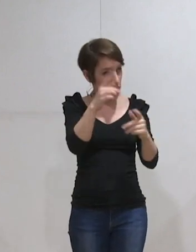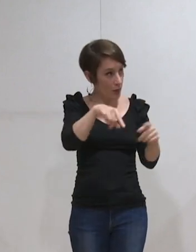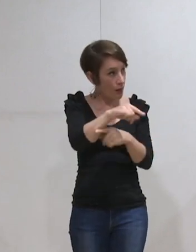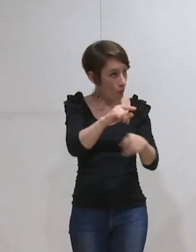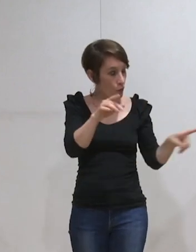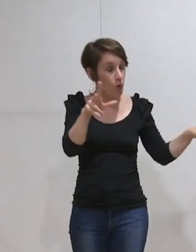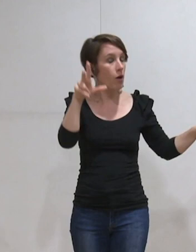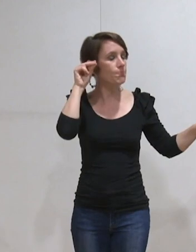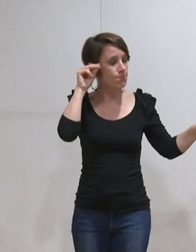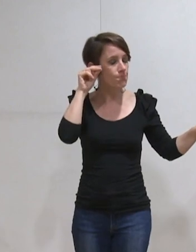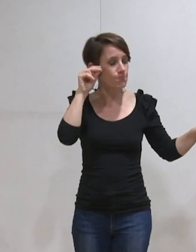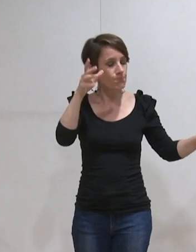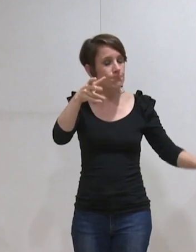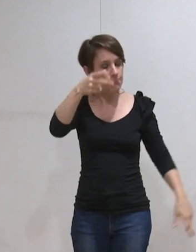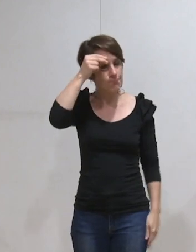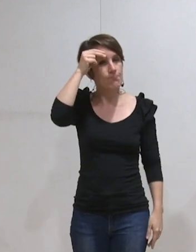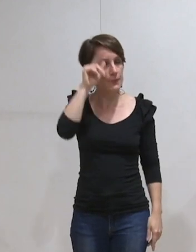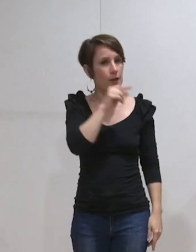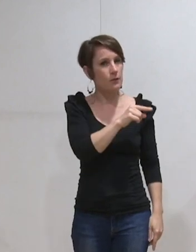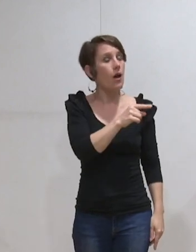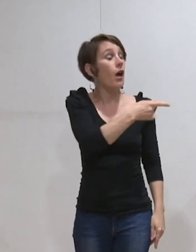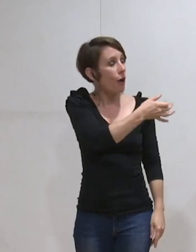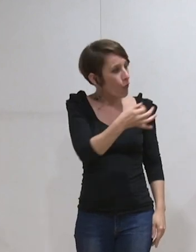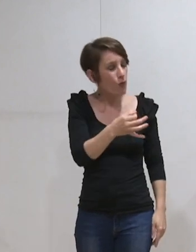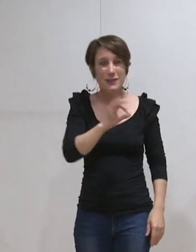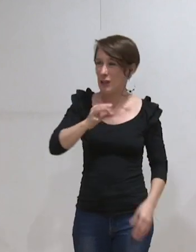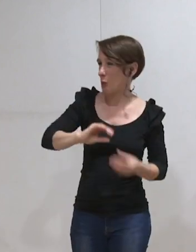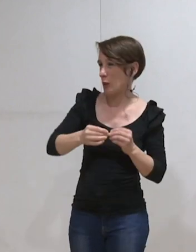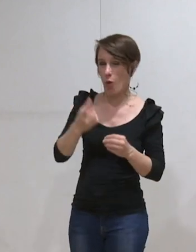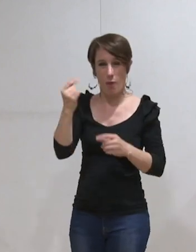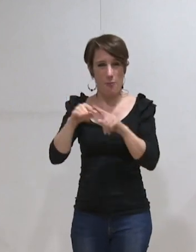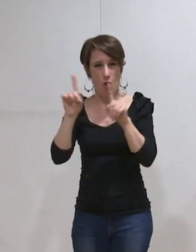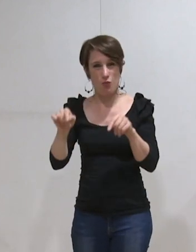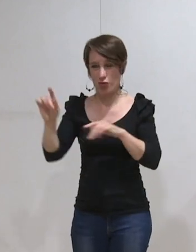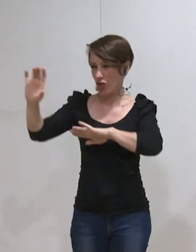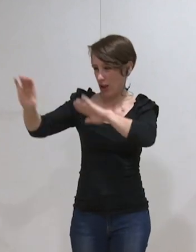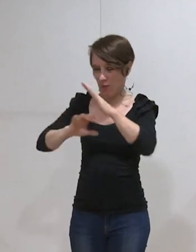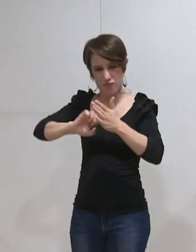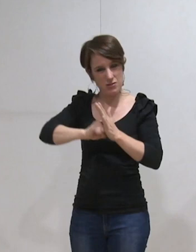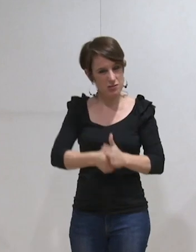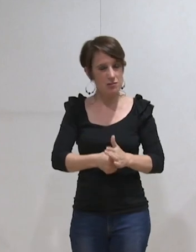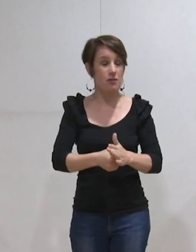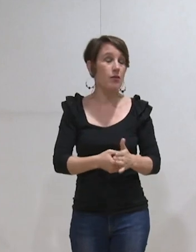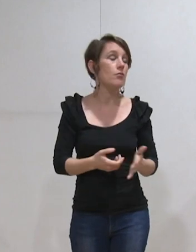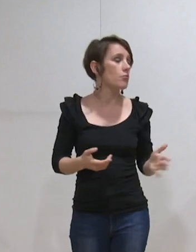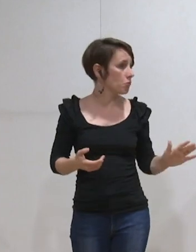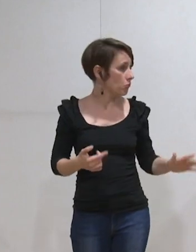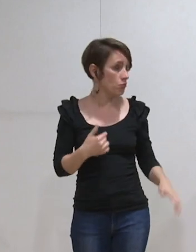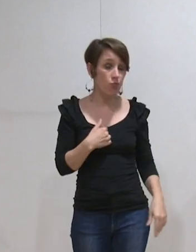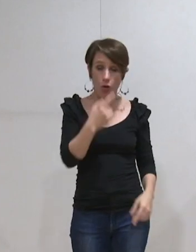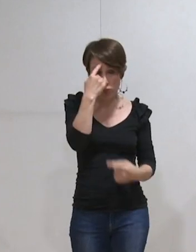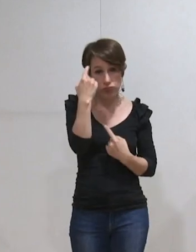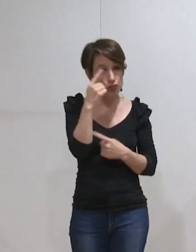ça alors vous nous dites l'austérité moi moi je conteste absolument cette présentation des choses